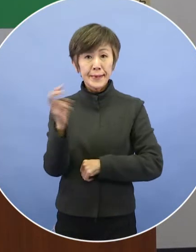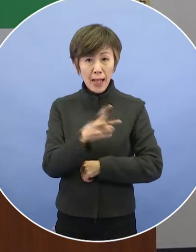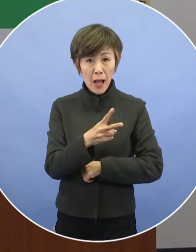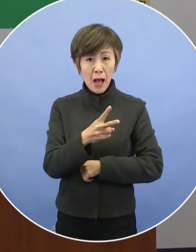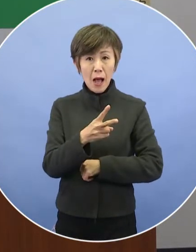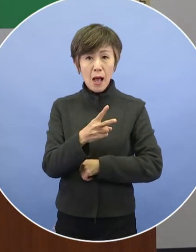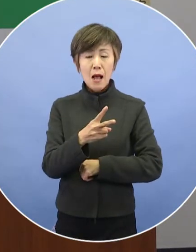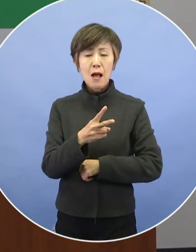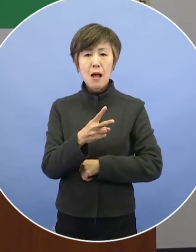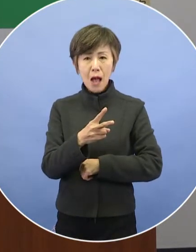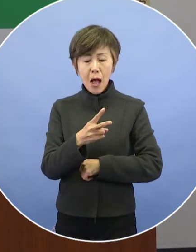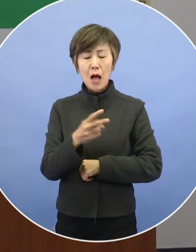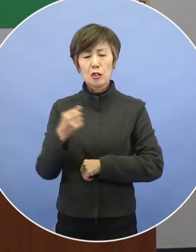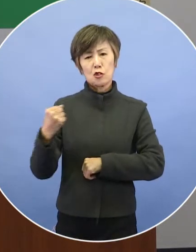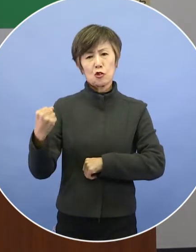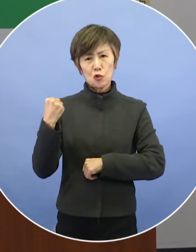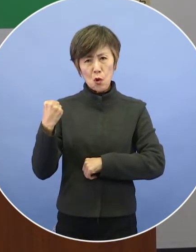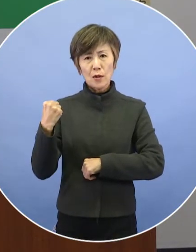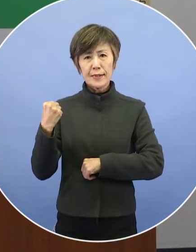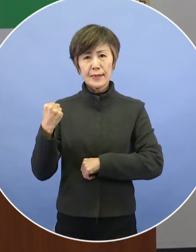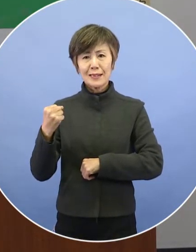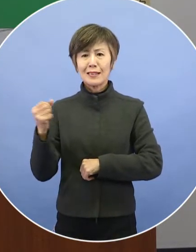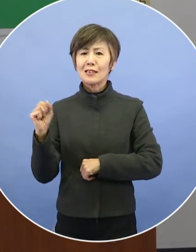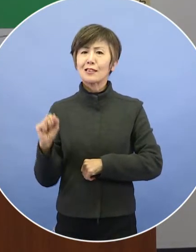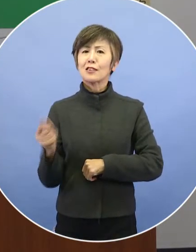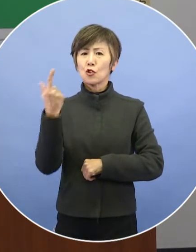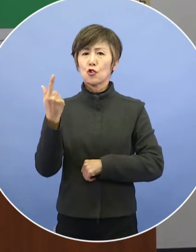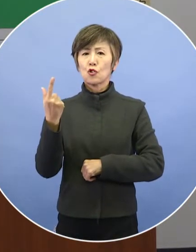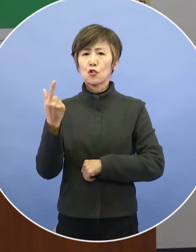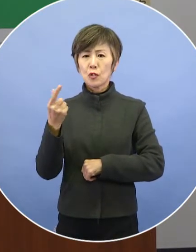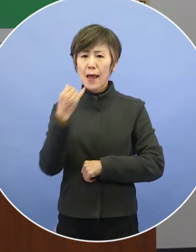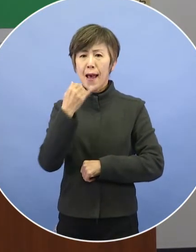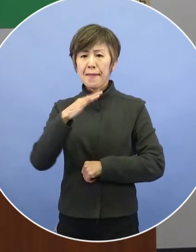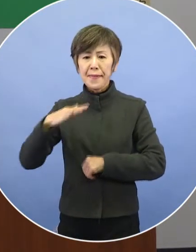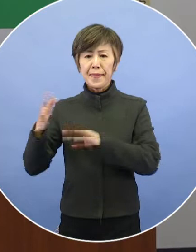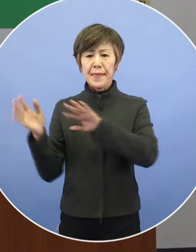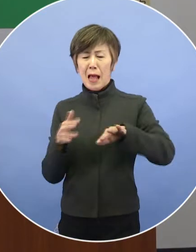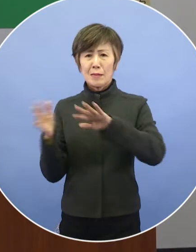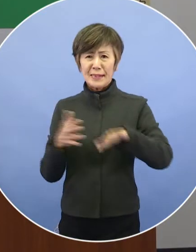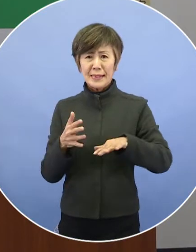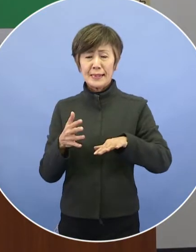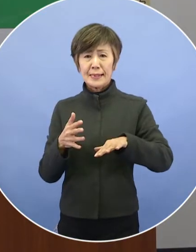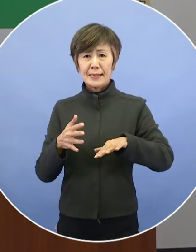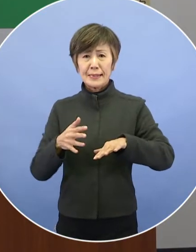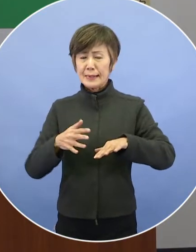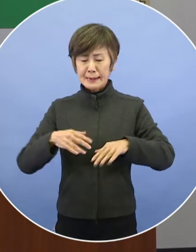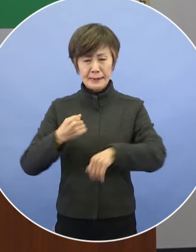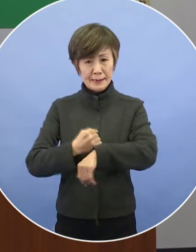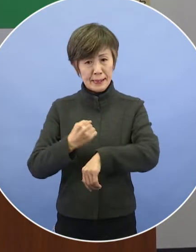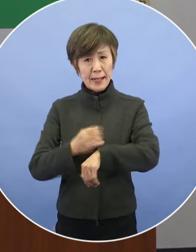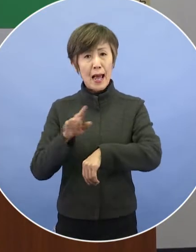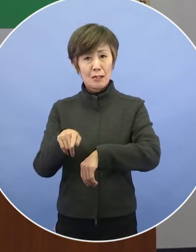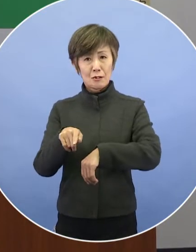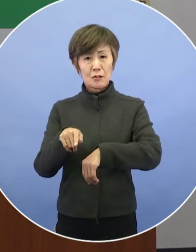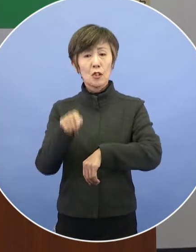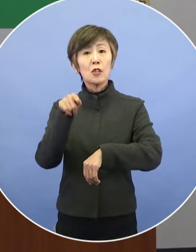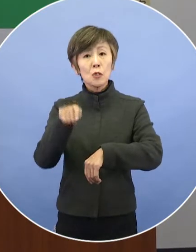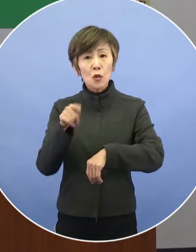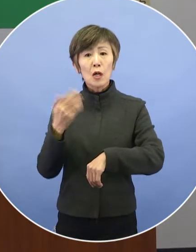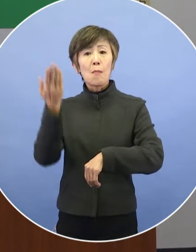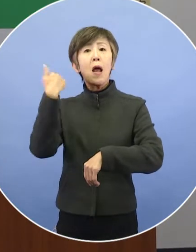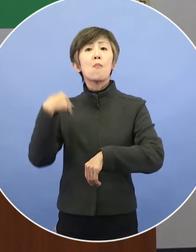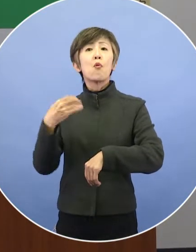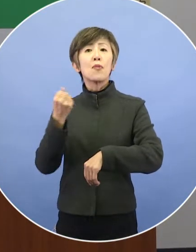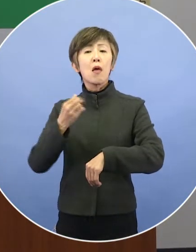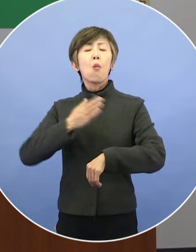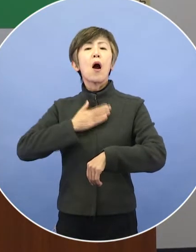の旧庁というようなことはですね時々を切るわけですがこれについて今回は起きることが